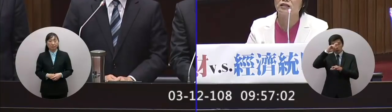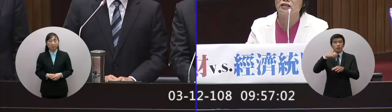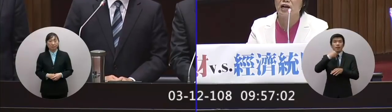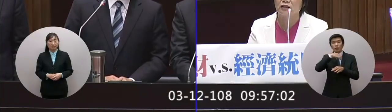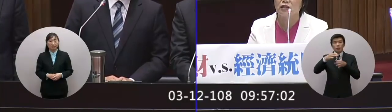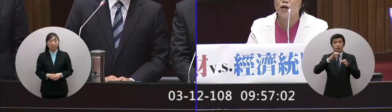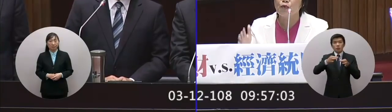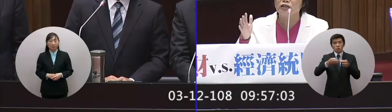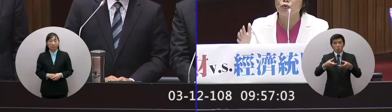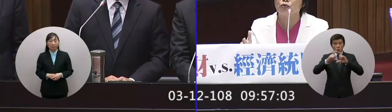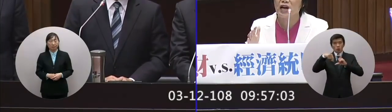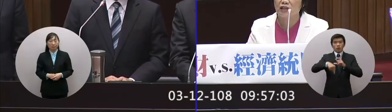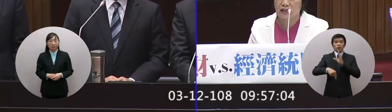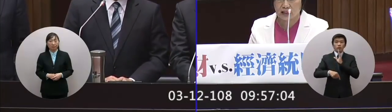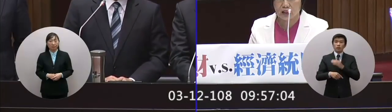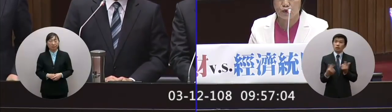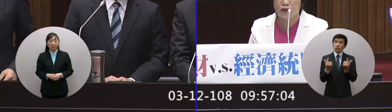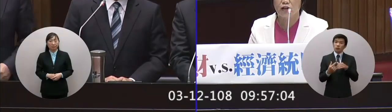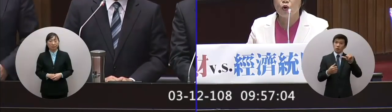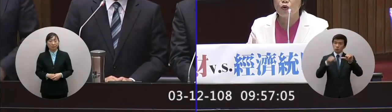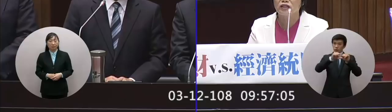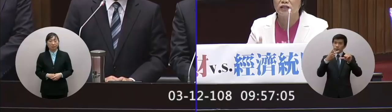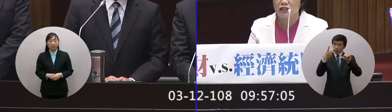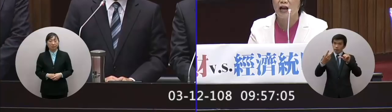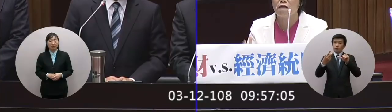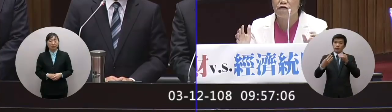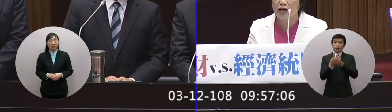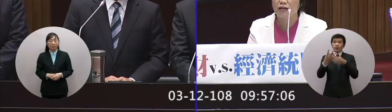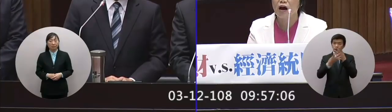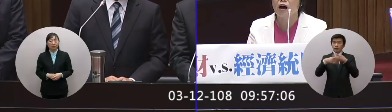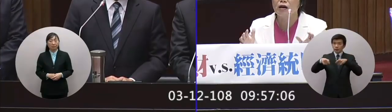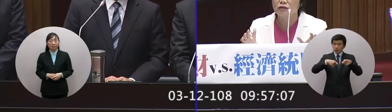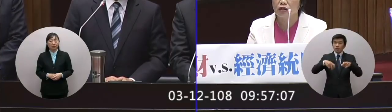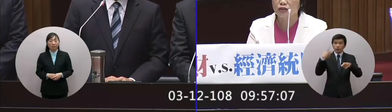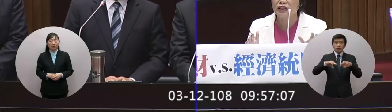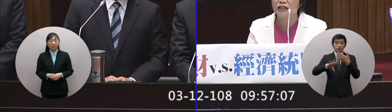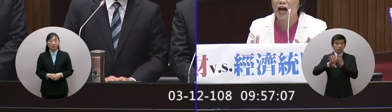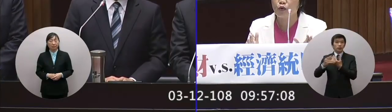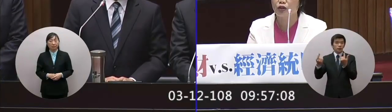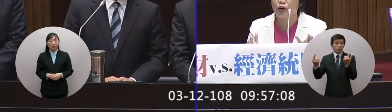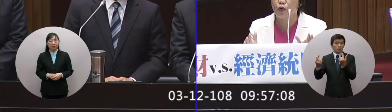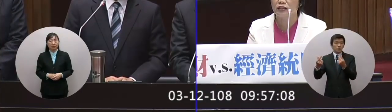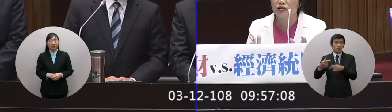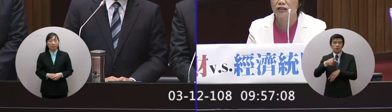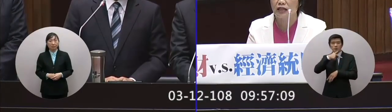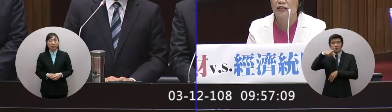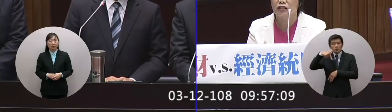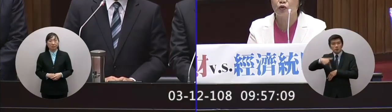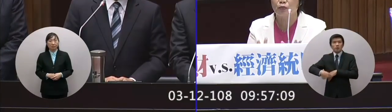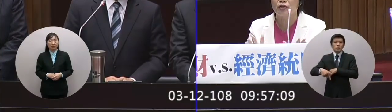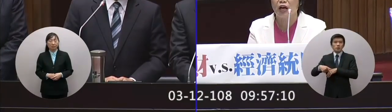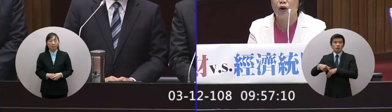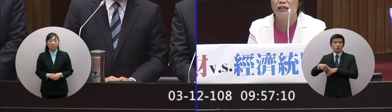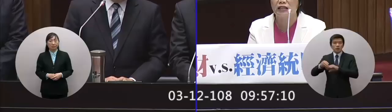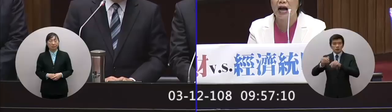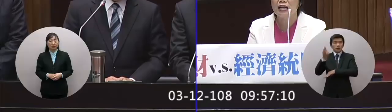个法案是正向的，不管是5+2产业的部分，或者是其他非走地下汇兑管道进来的，其